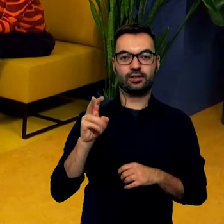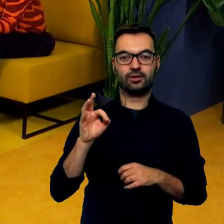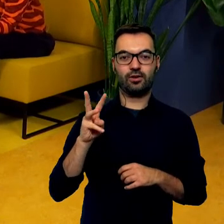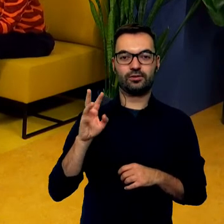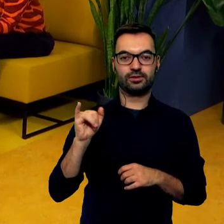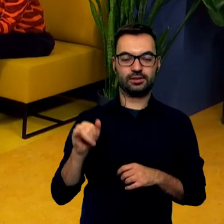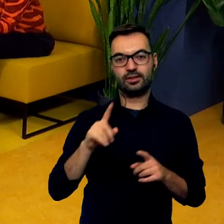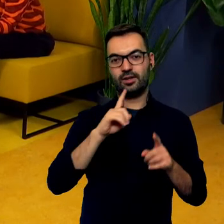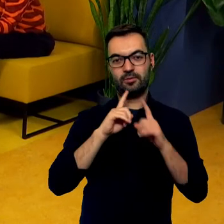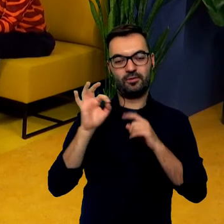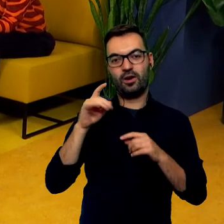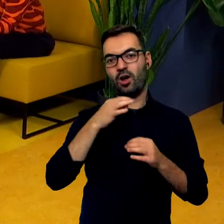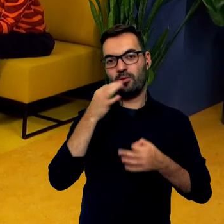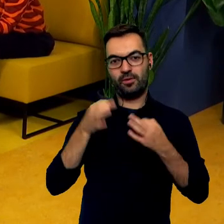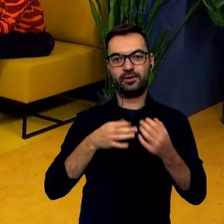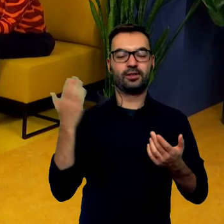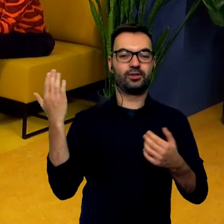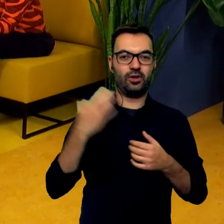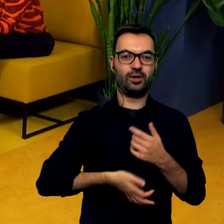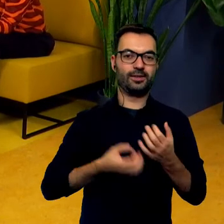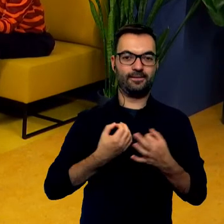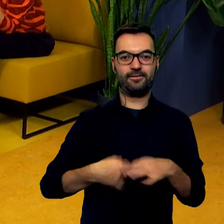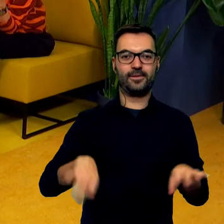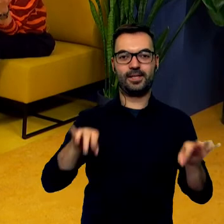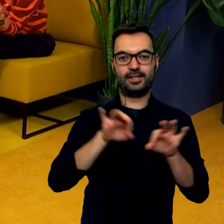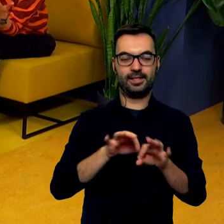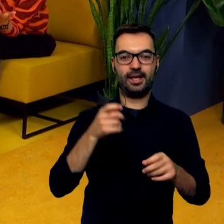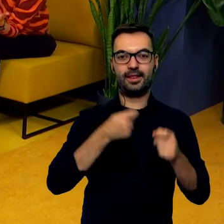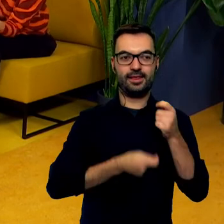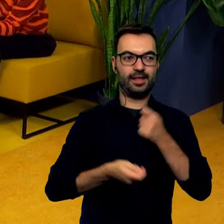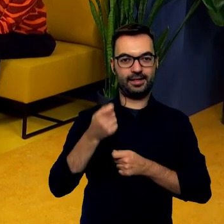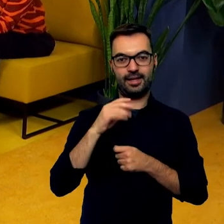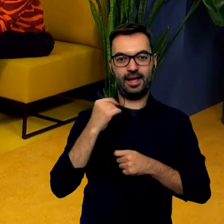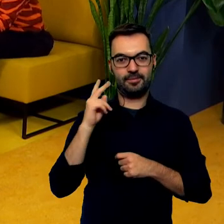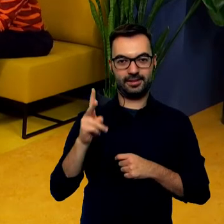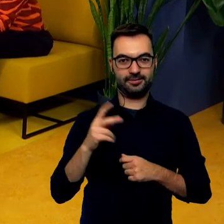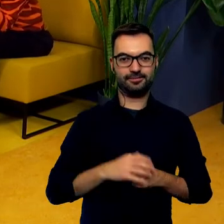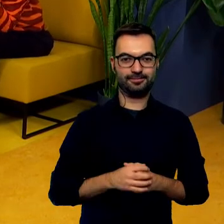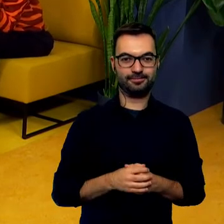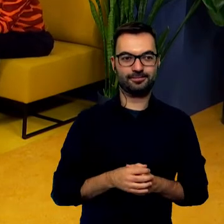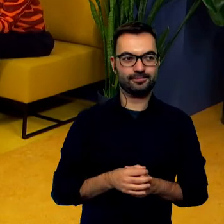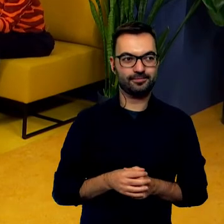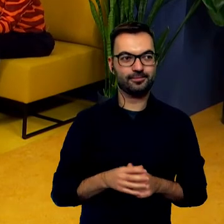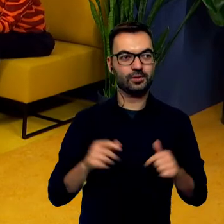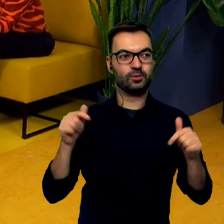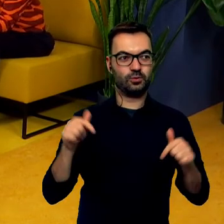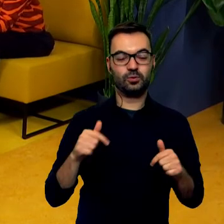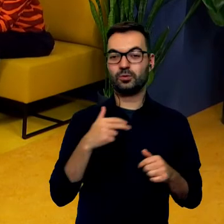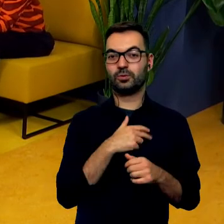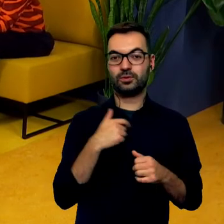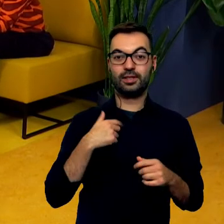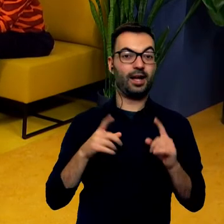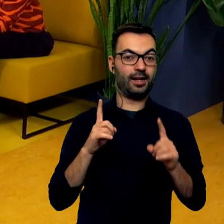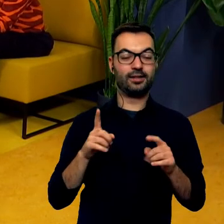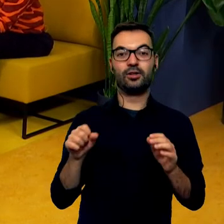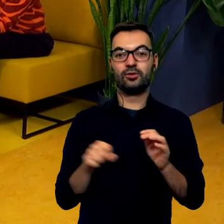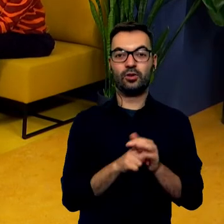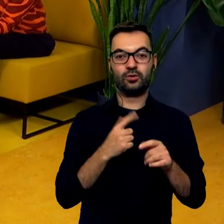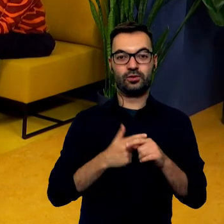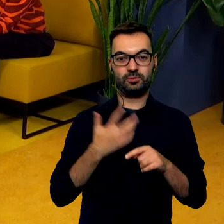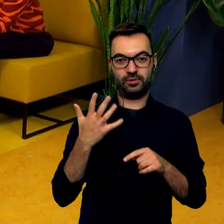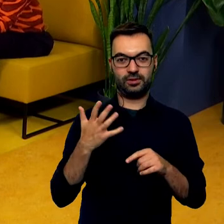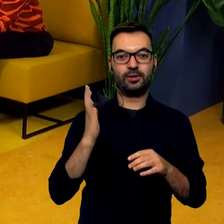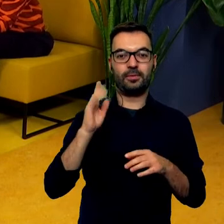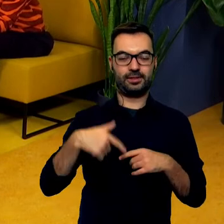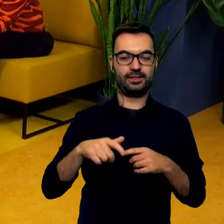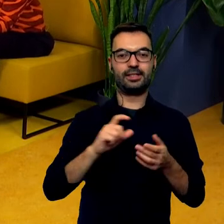o jego opowiadaniach i to już będzie wielki finał tej edycji Targów Książki Empiku tutaj u nas, ale do 25